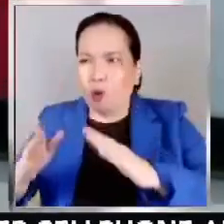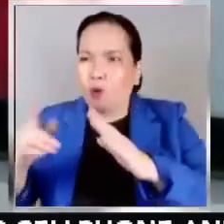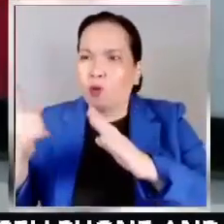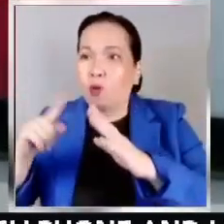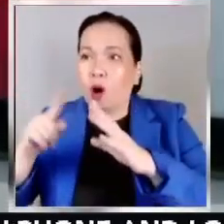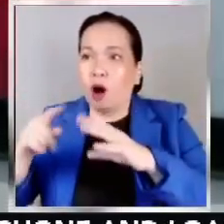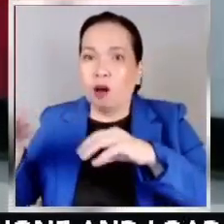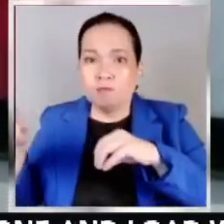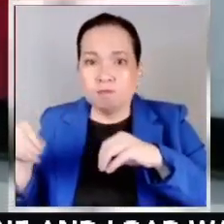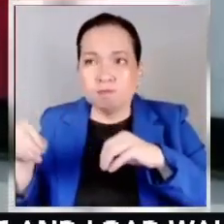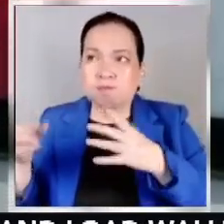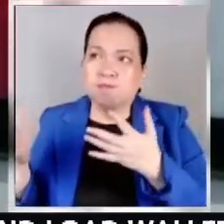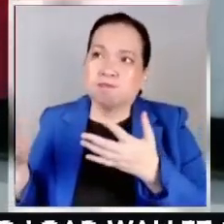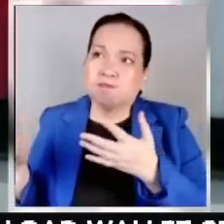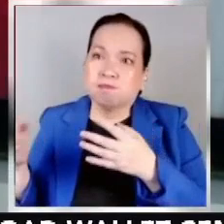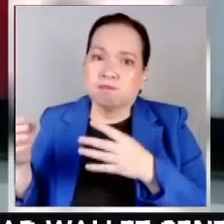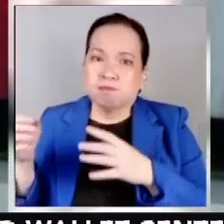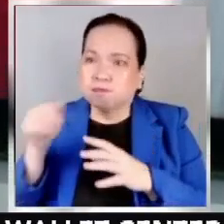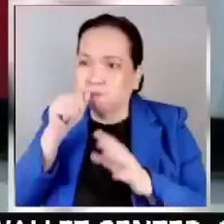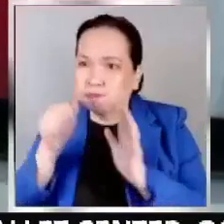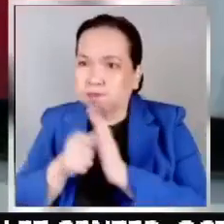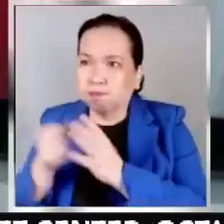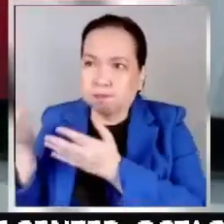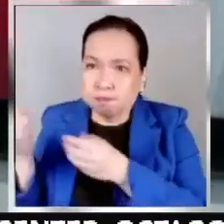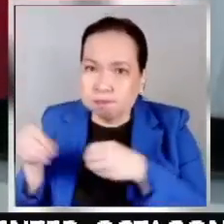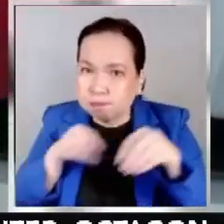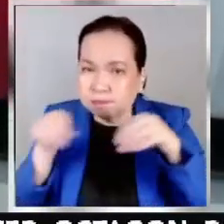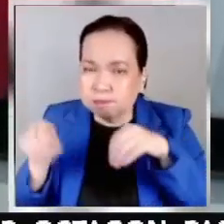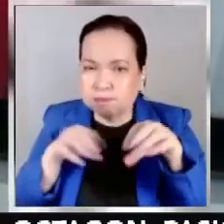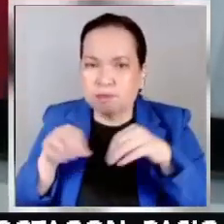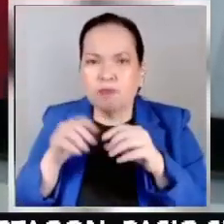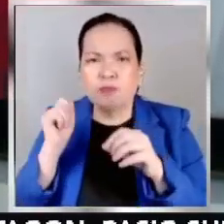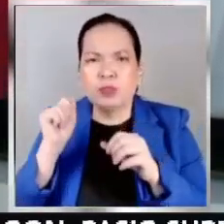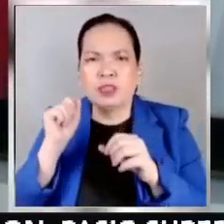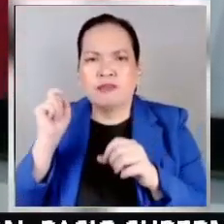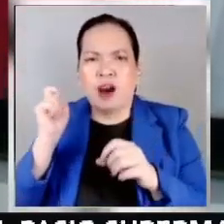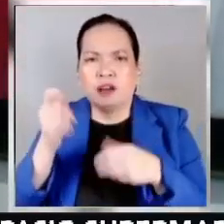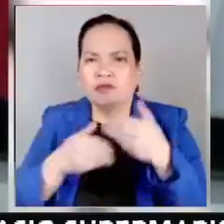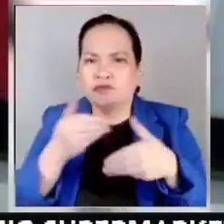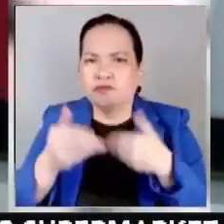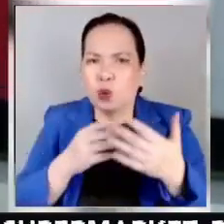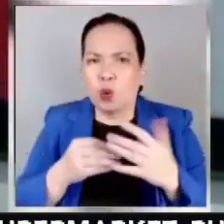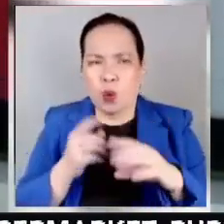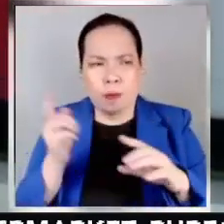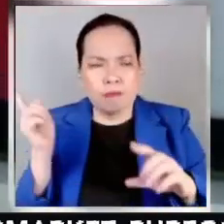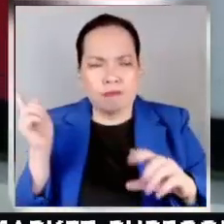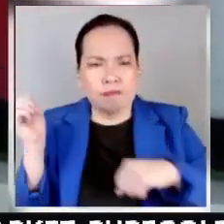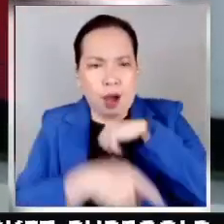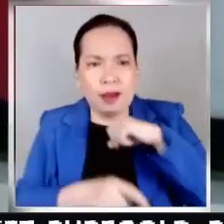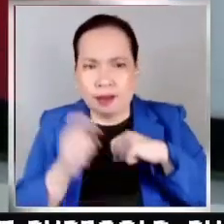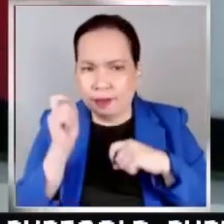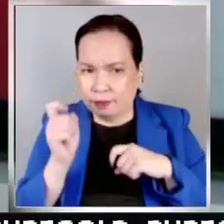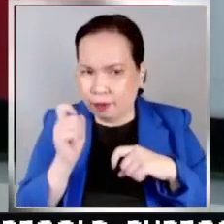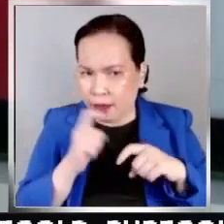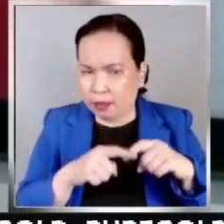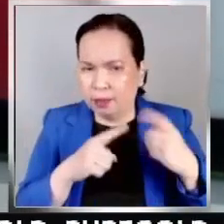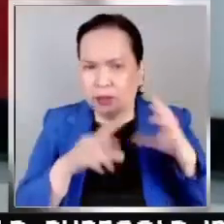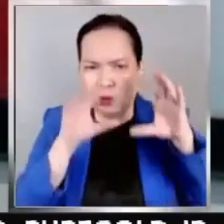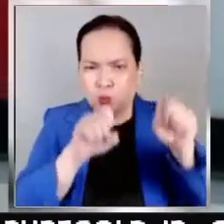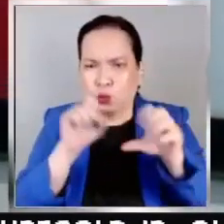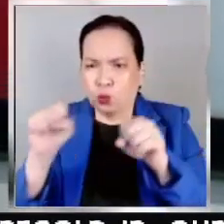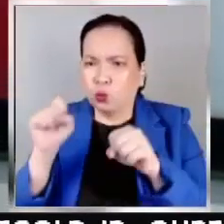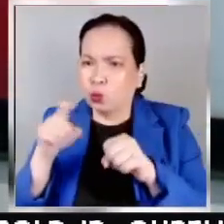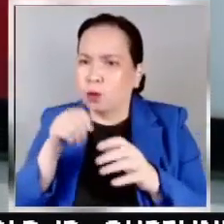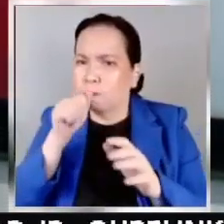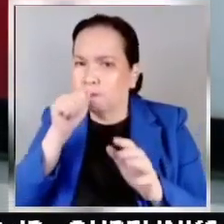layunin, mapabilis ang mga paglilitis, may mapanagot at tuloy ang masawatan ang pagpupuslit ng mga